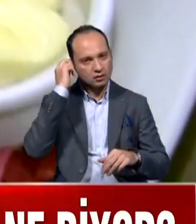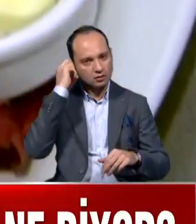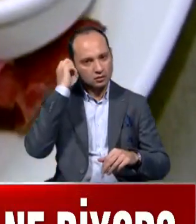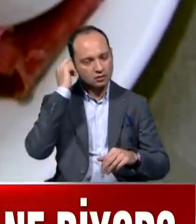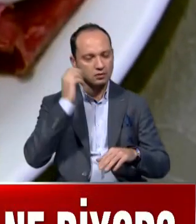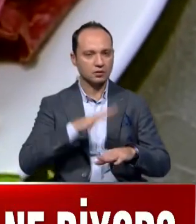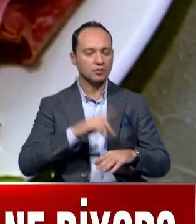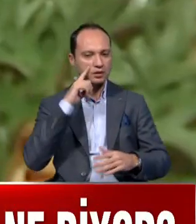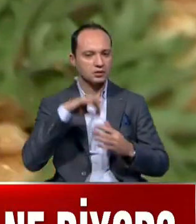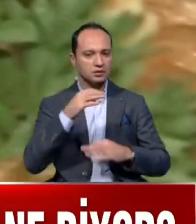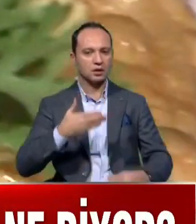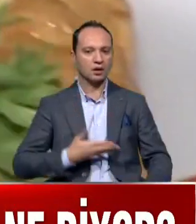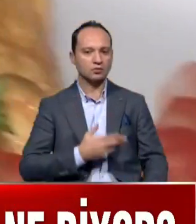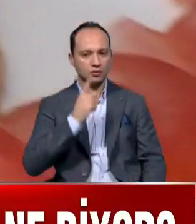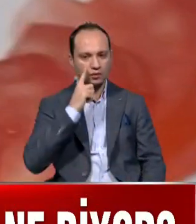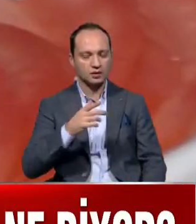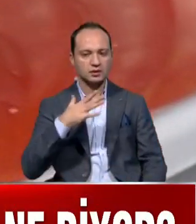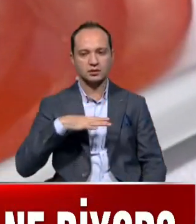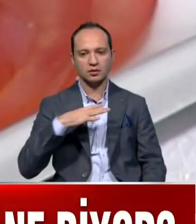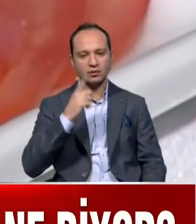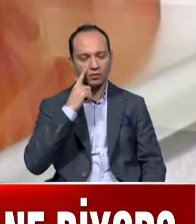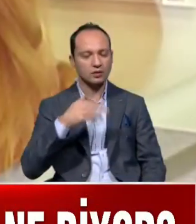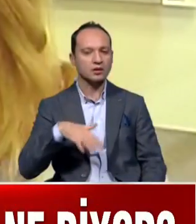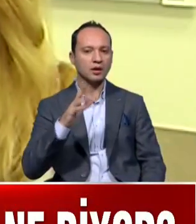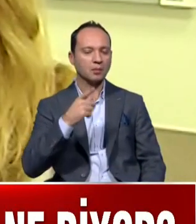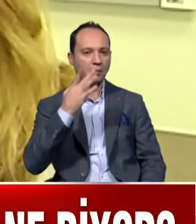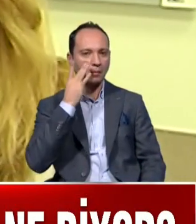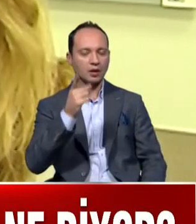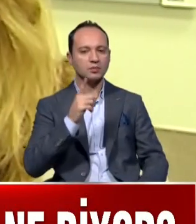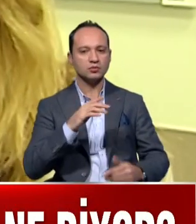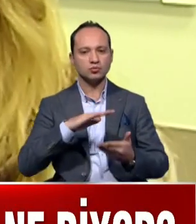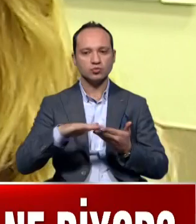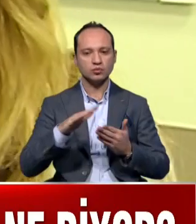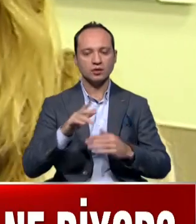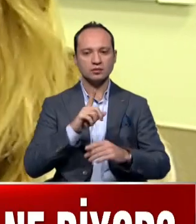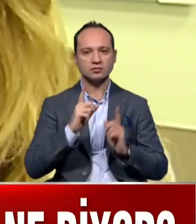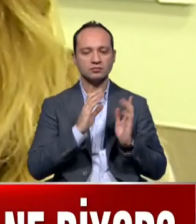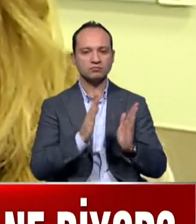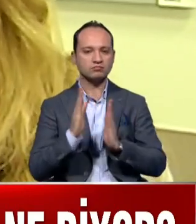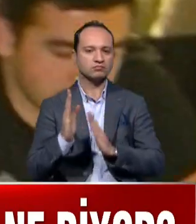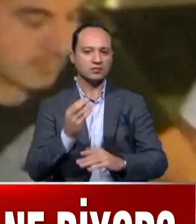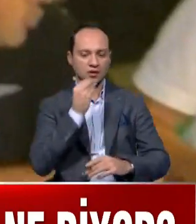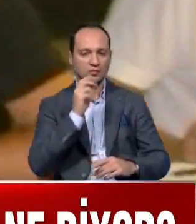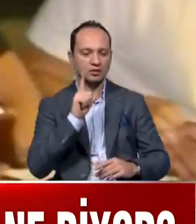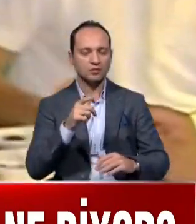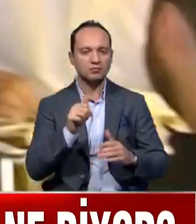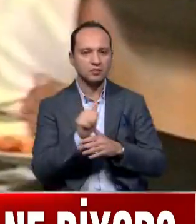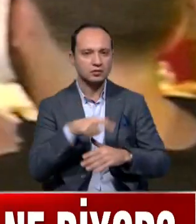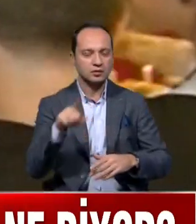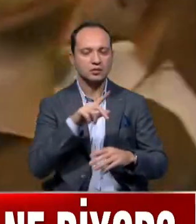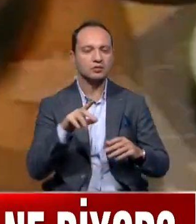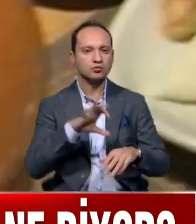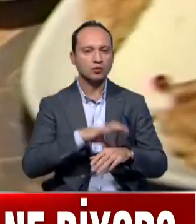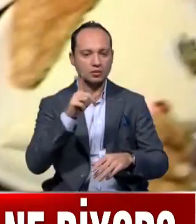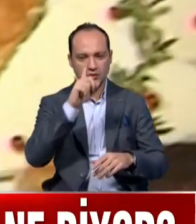Yani kişinin açlığına göre ya da isteğine göre değil de belli bir düzen çerçevesinde yapılması gerekiyor. Meslektaşları Mehmet